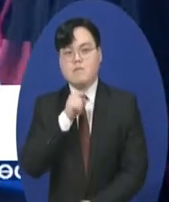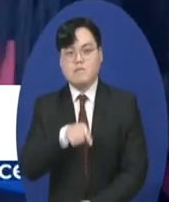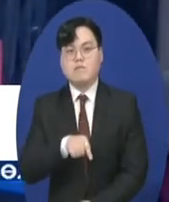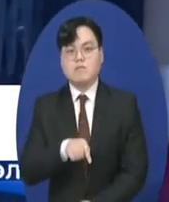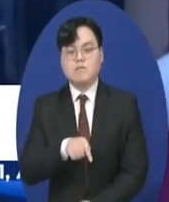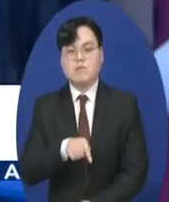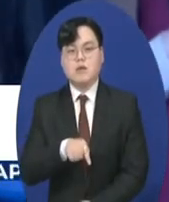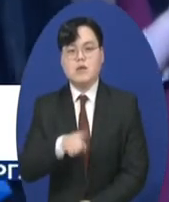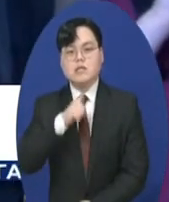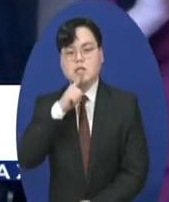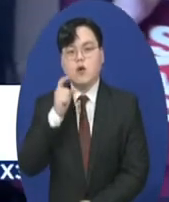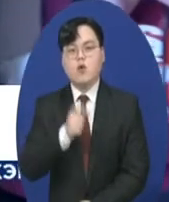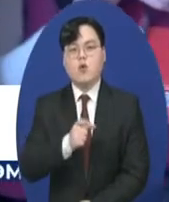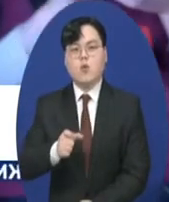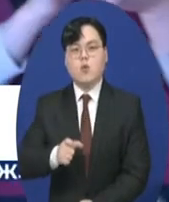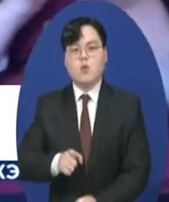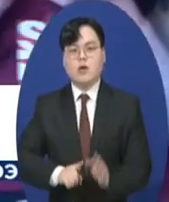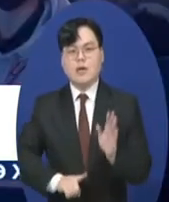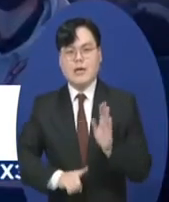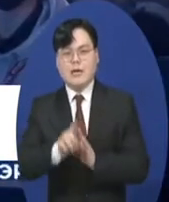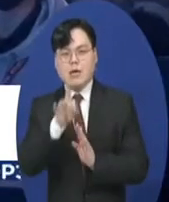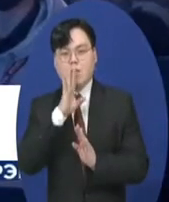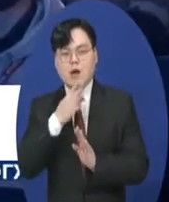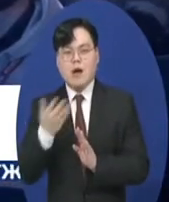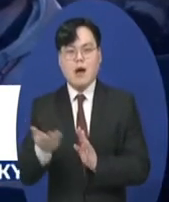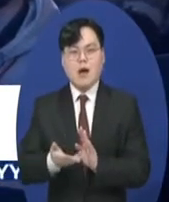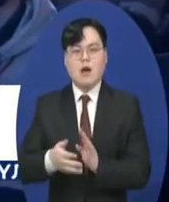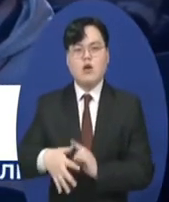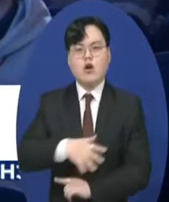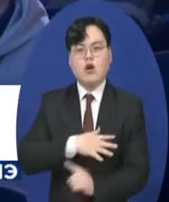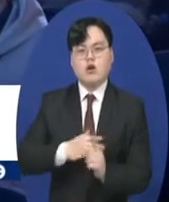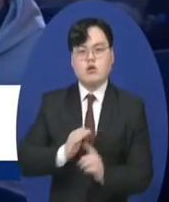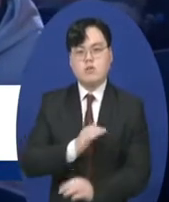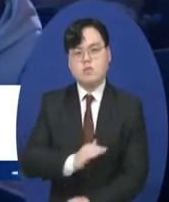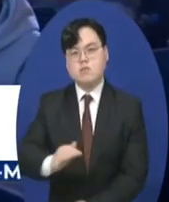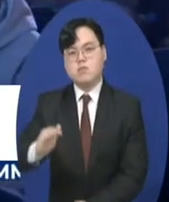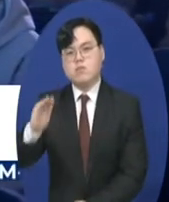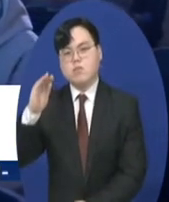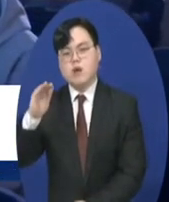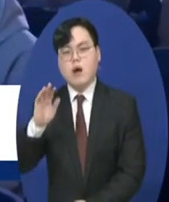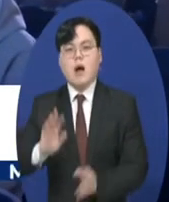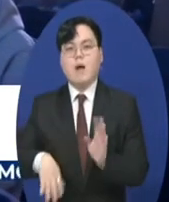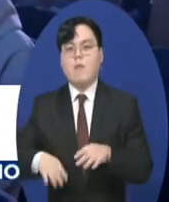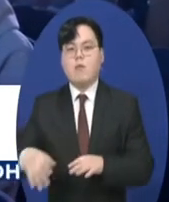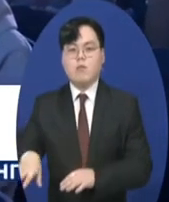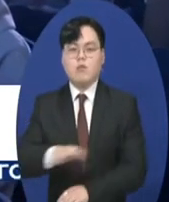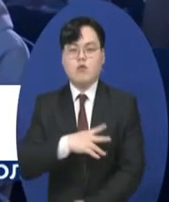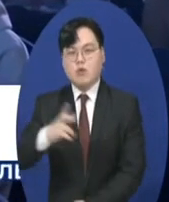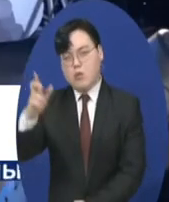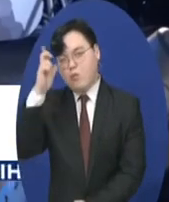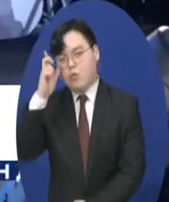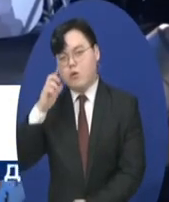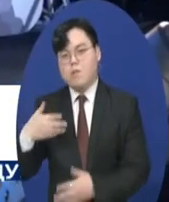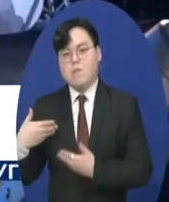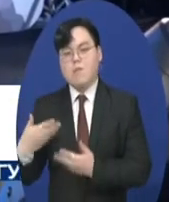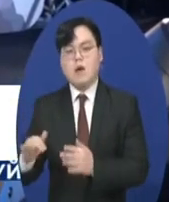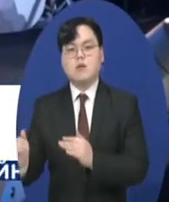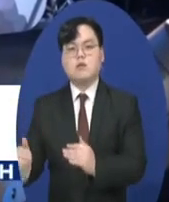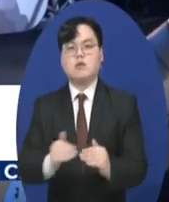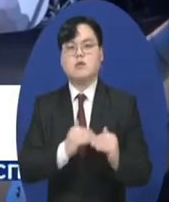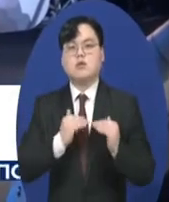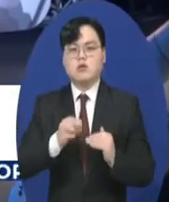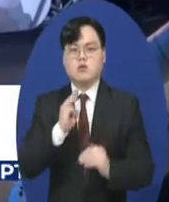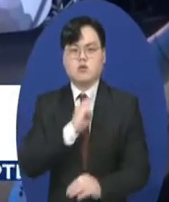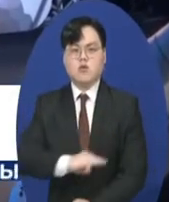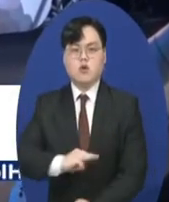ойлгож байна. Тиймээс залуусын гарааг тэгш байлгаж хаана ямар орчинд өсөж төрснөөс үл хамааран боловсрлыг тэгш